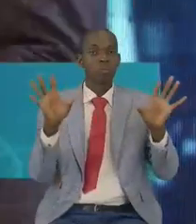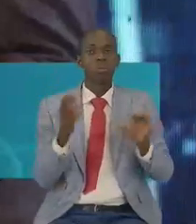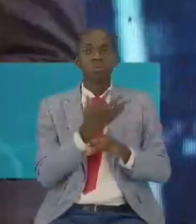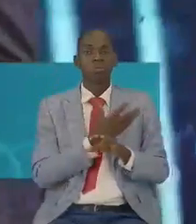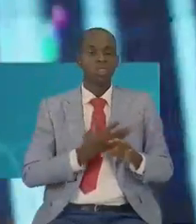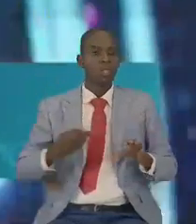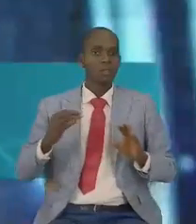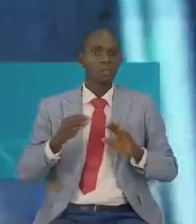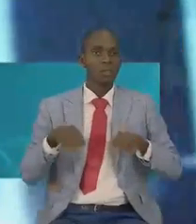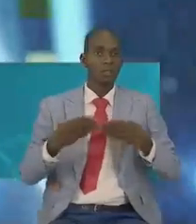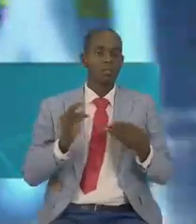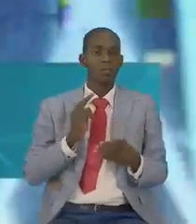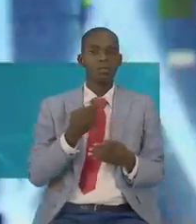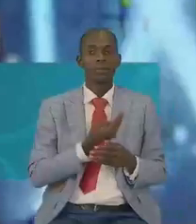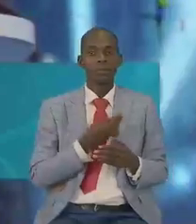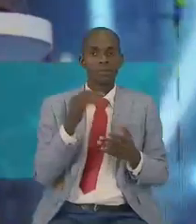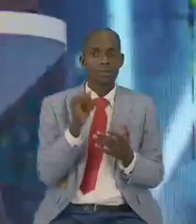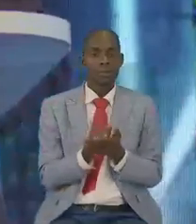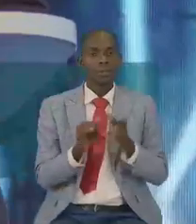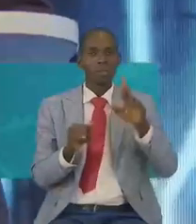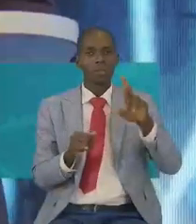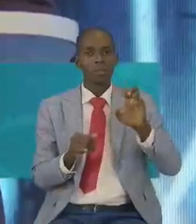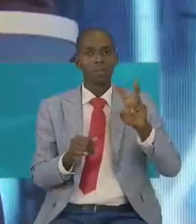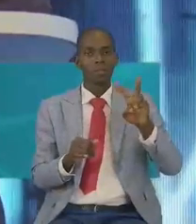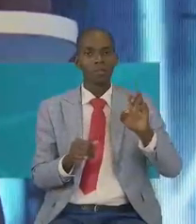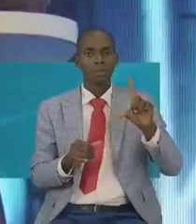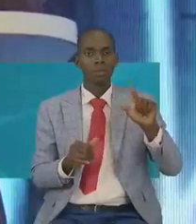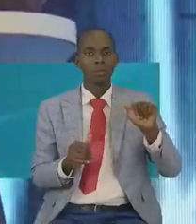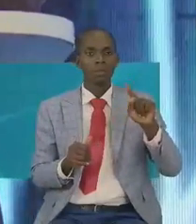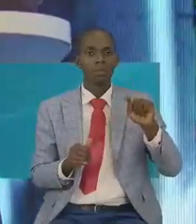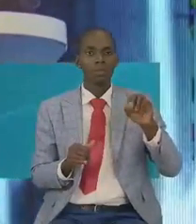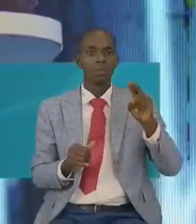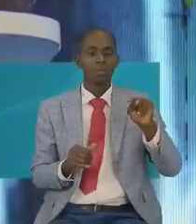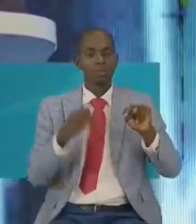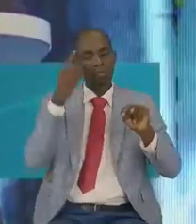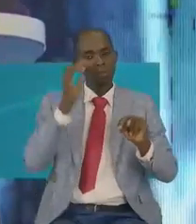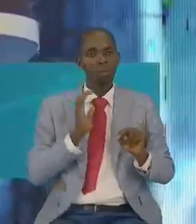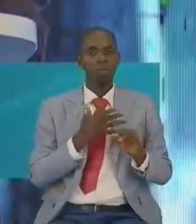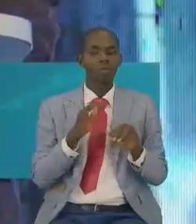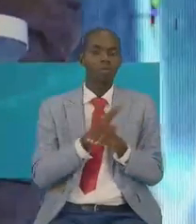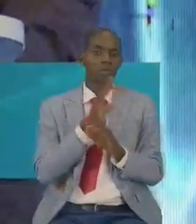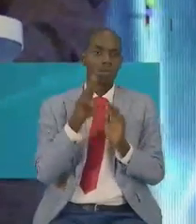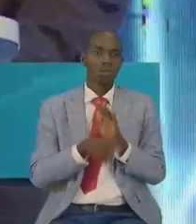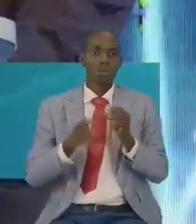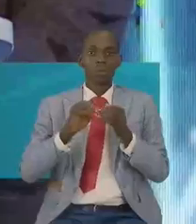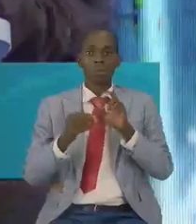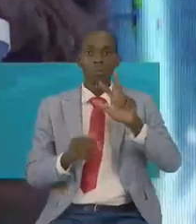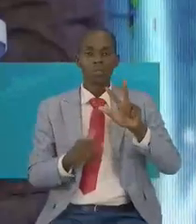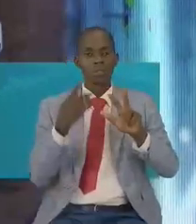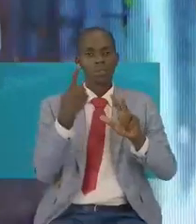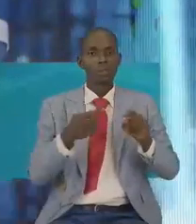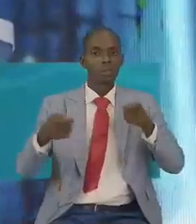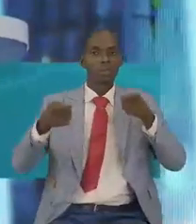nous donne la révélation pour notre plénitude. Troisième point, le règne du lion pour